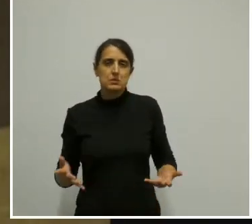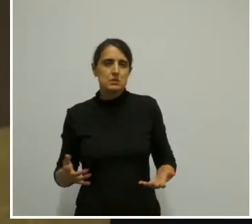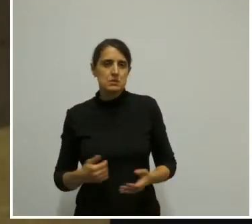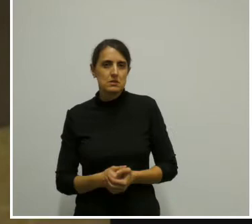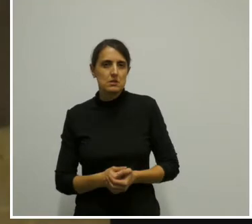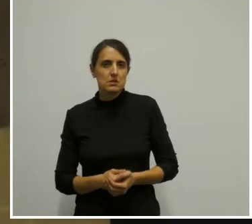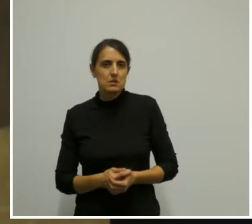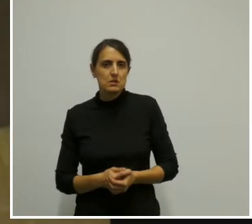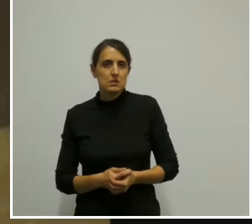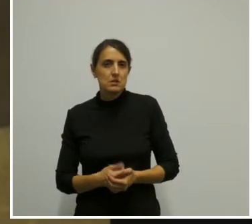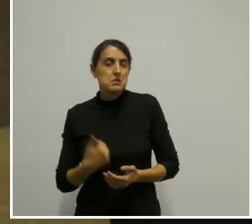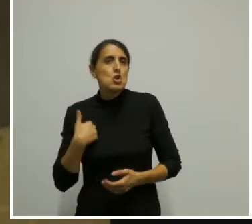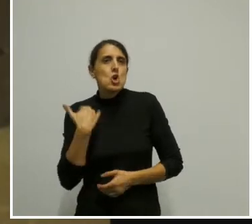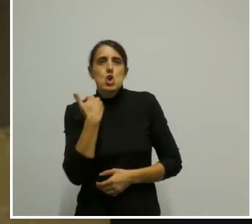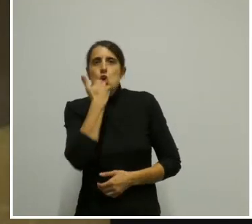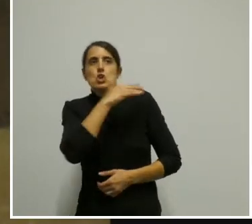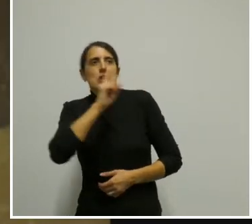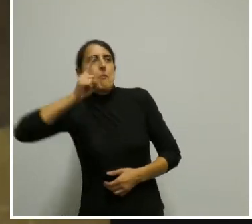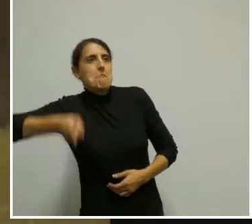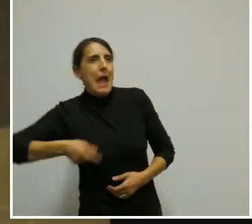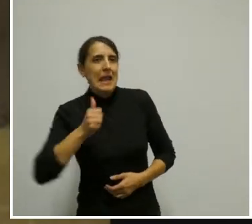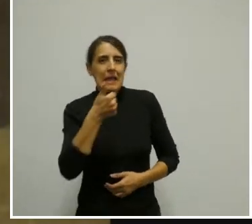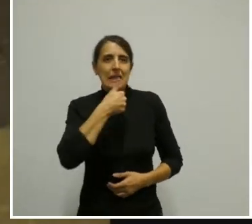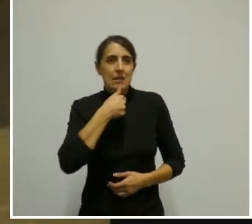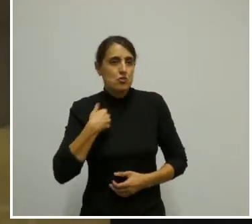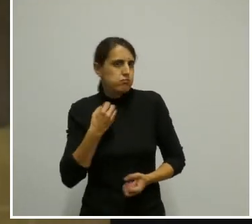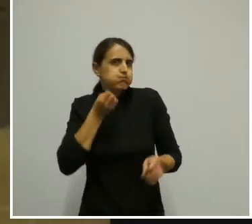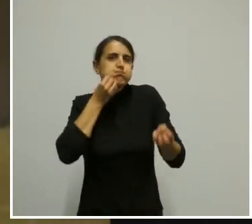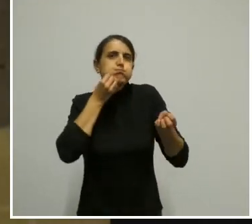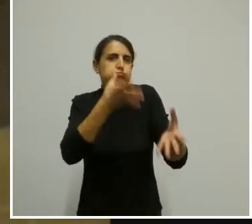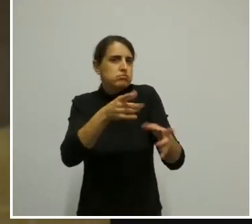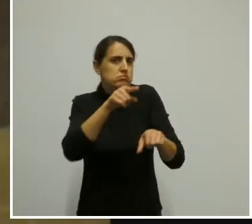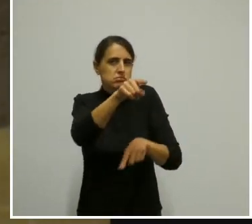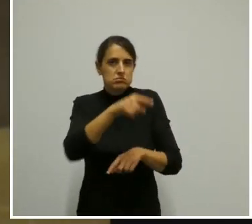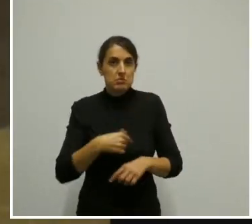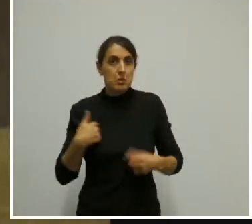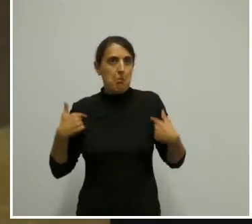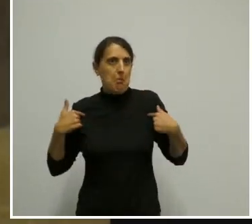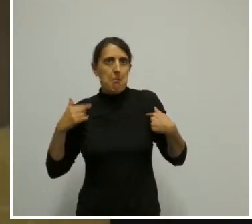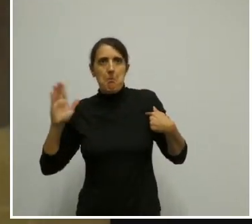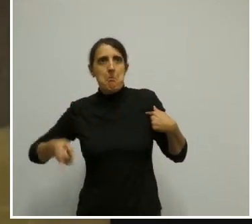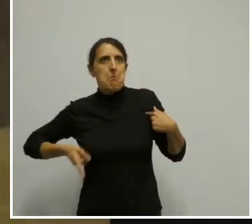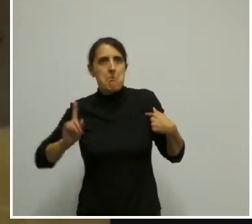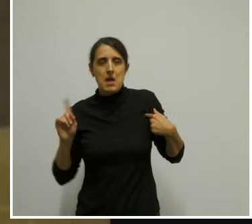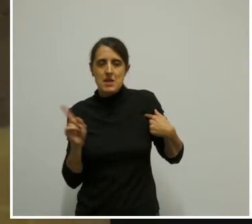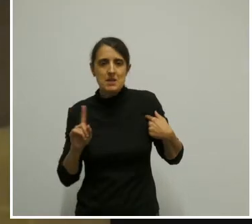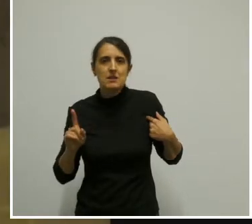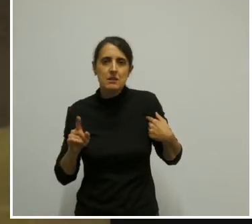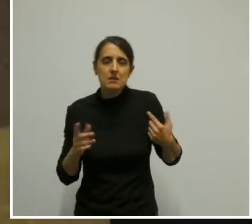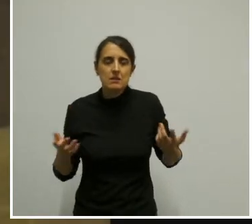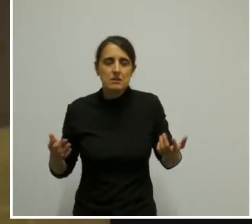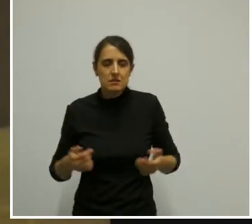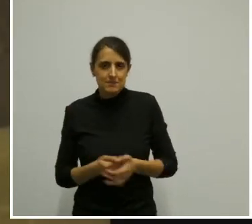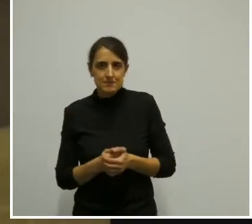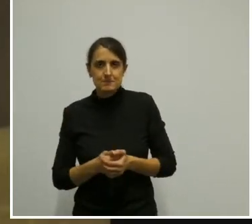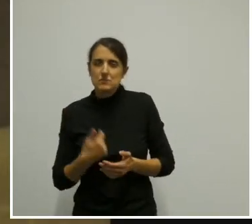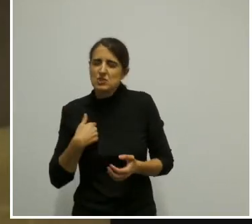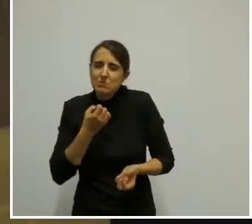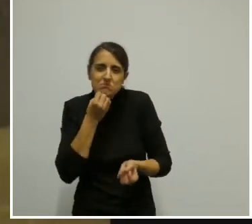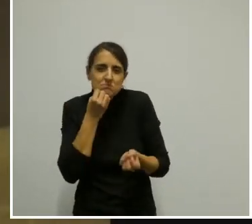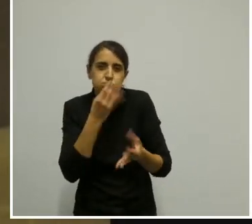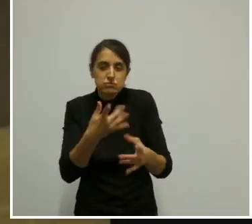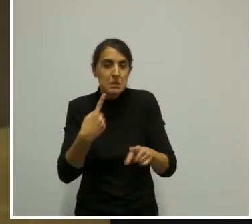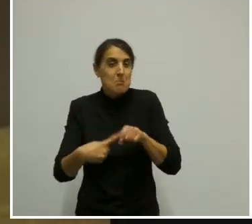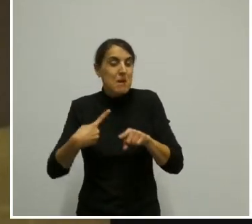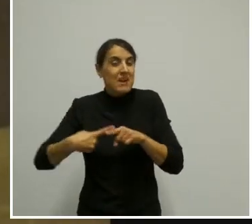que no sé de qui depèn ni de com, però jo us estic dient de tu no. Val, jo només ho trasllado aquí perquè hi ha molt